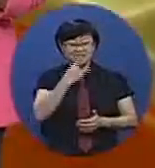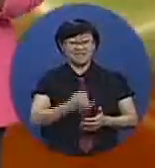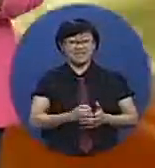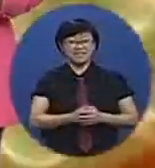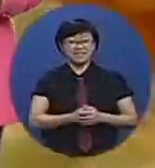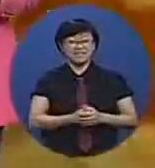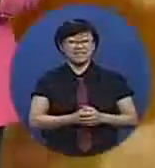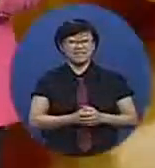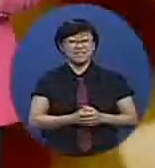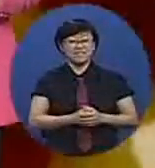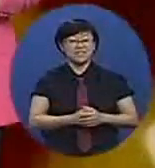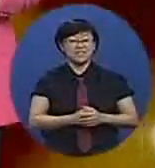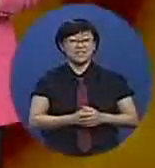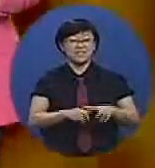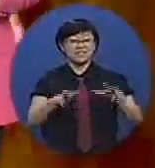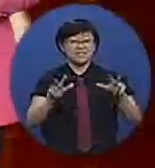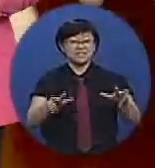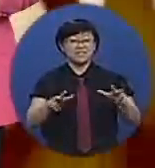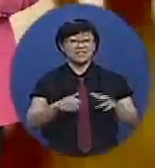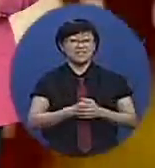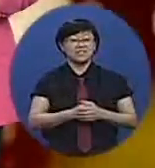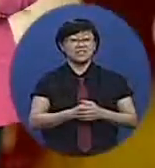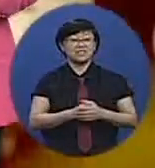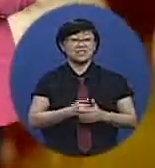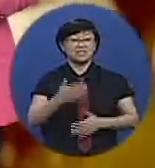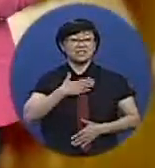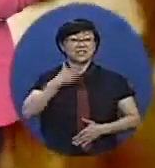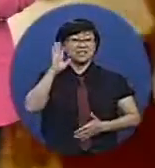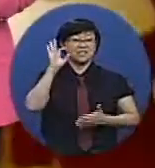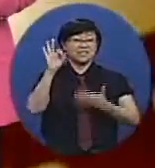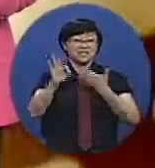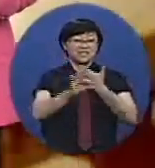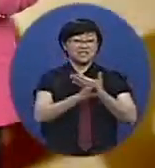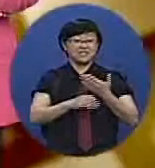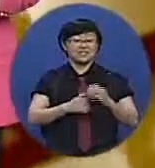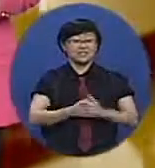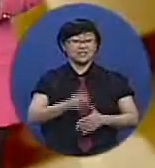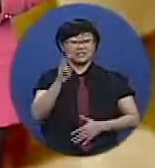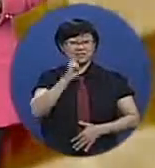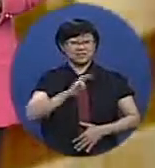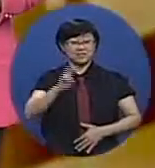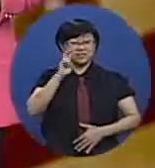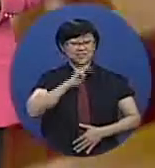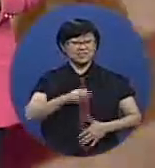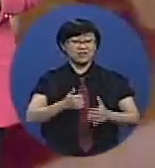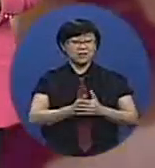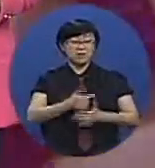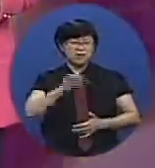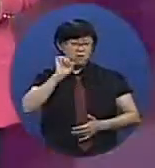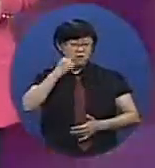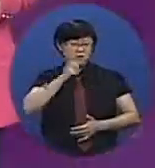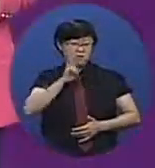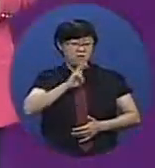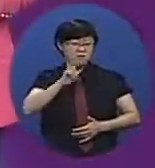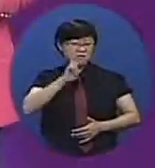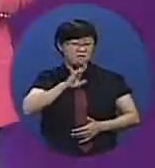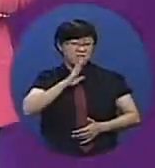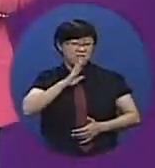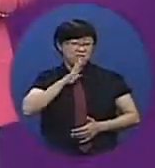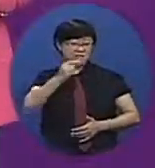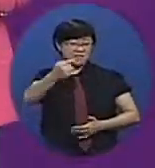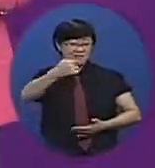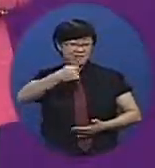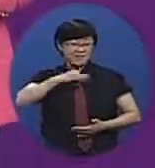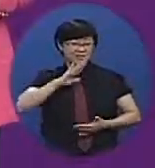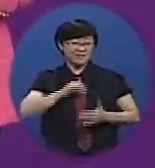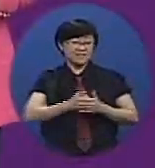네. 어쨌든 지금 그 내가 만일이라는 노래를 굉장히 어려운 노래를 좀